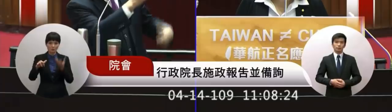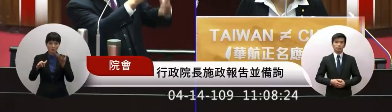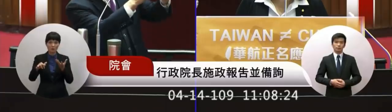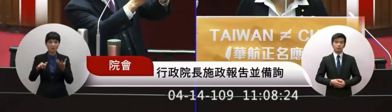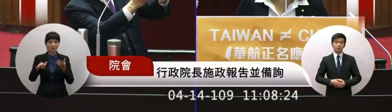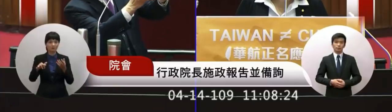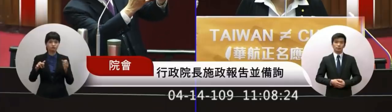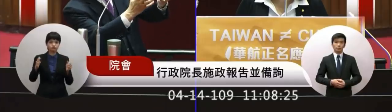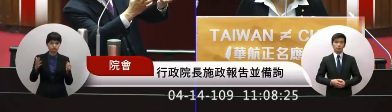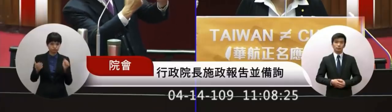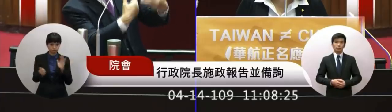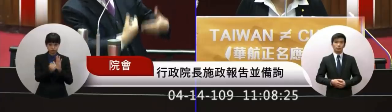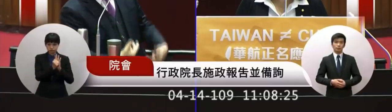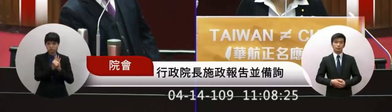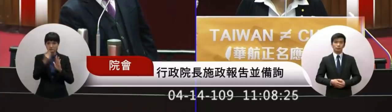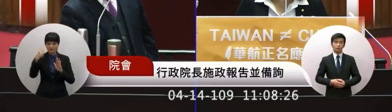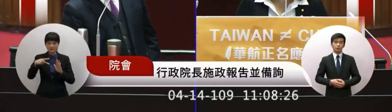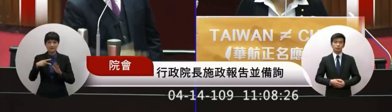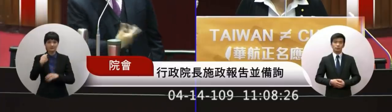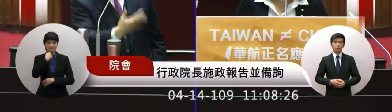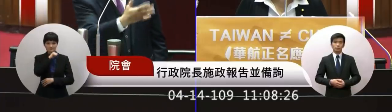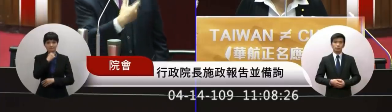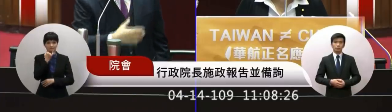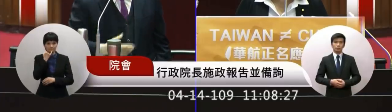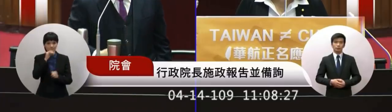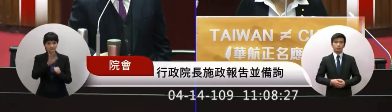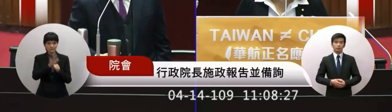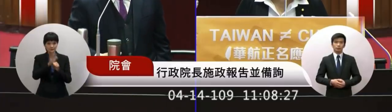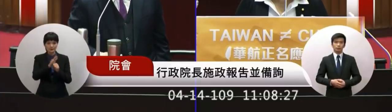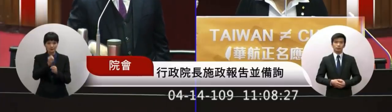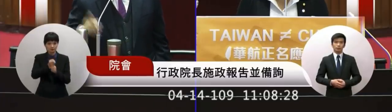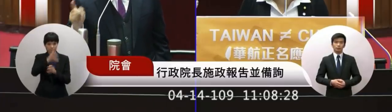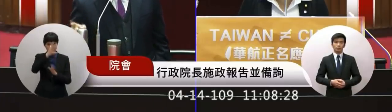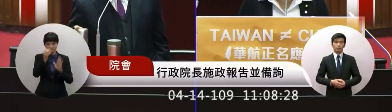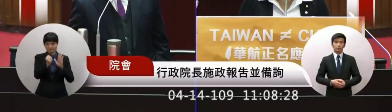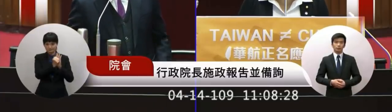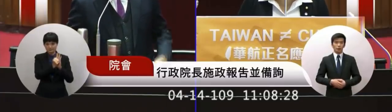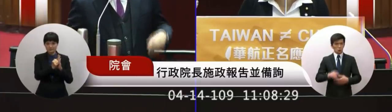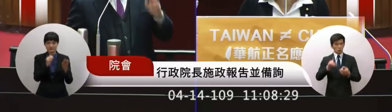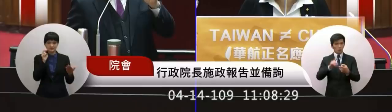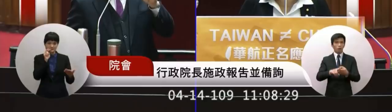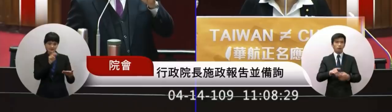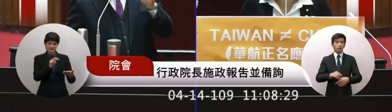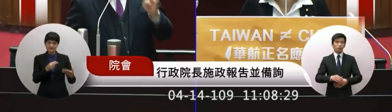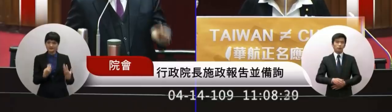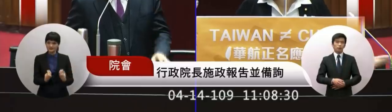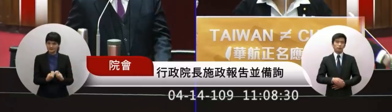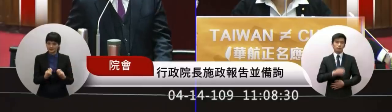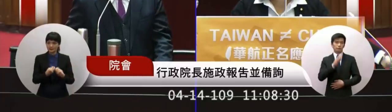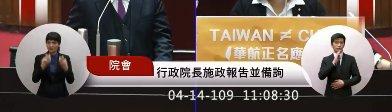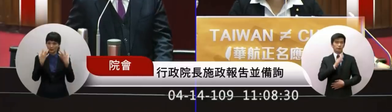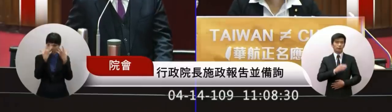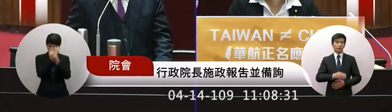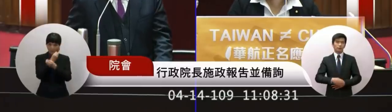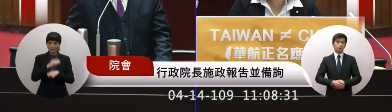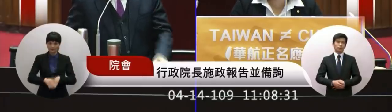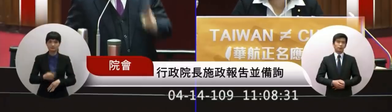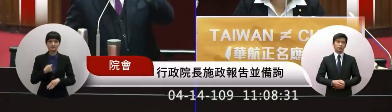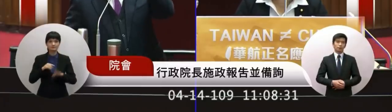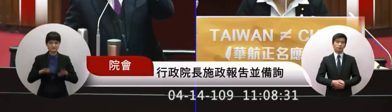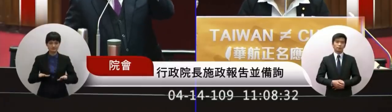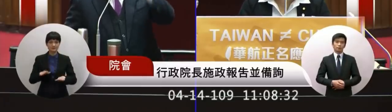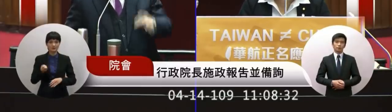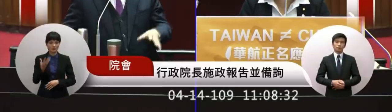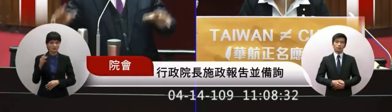旁邊一台危機射車的所以剩五歲對現在已經要求花旁